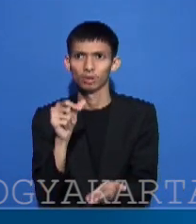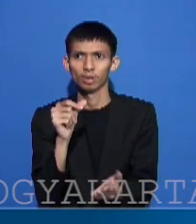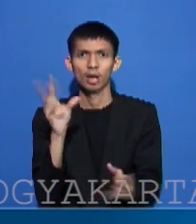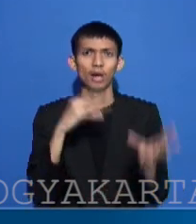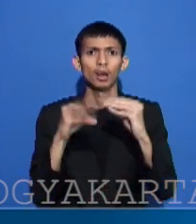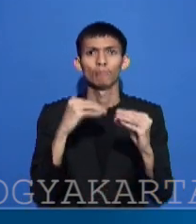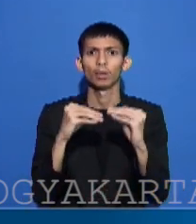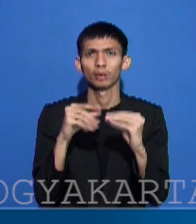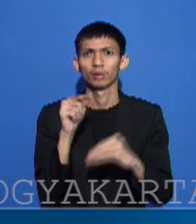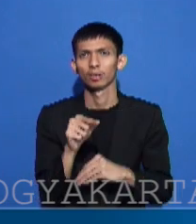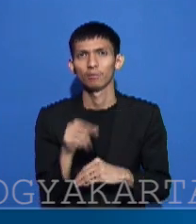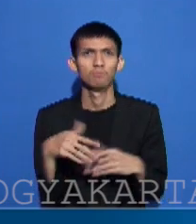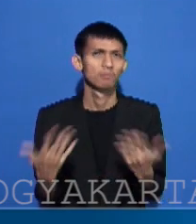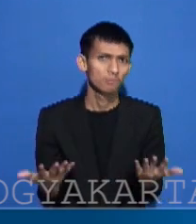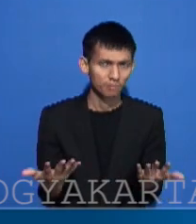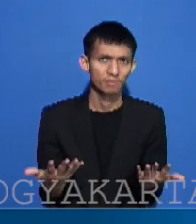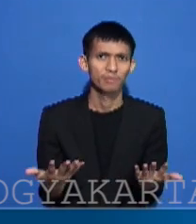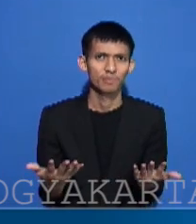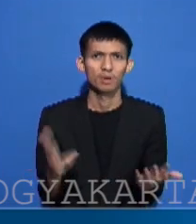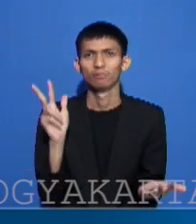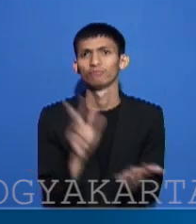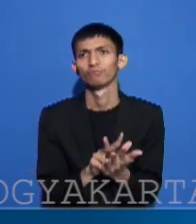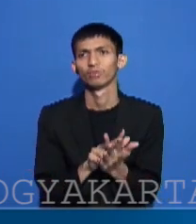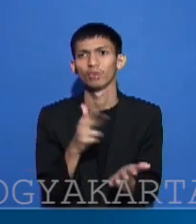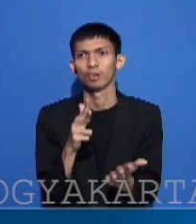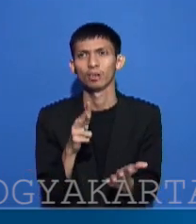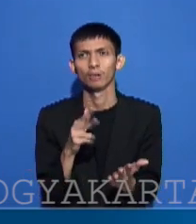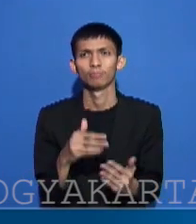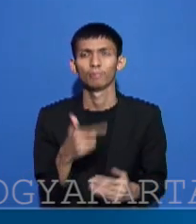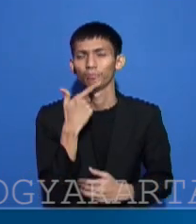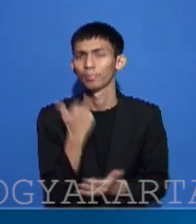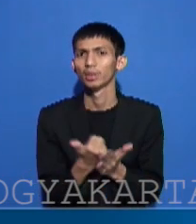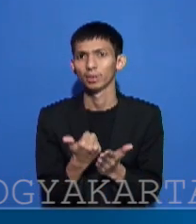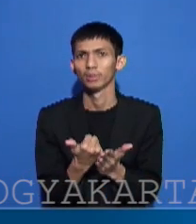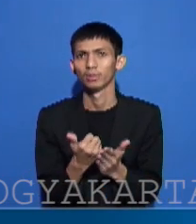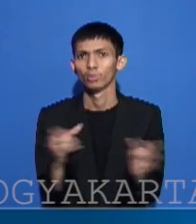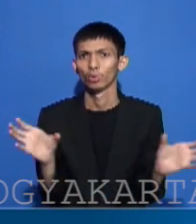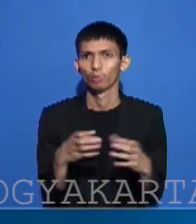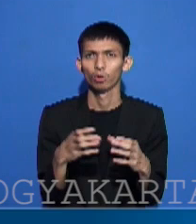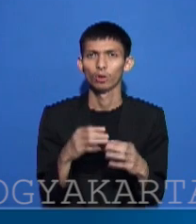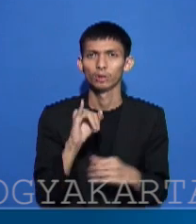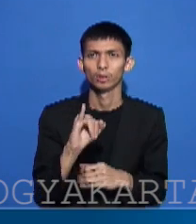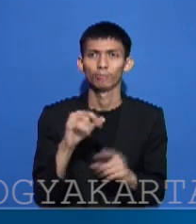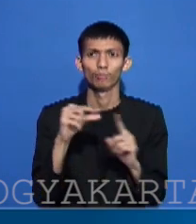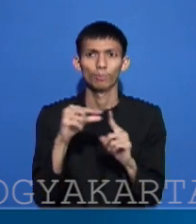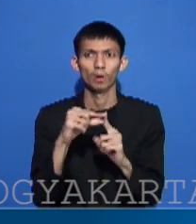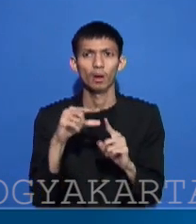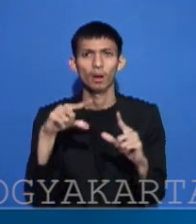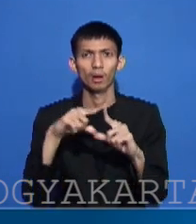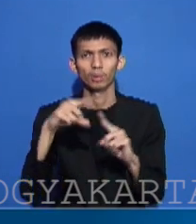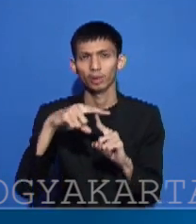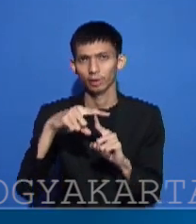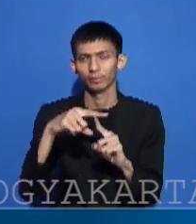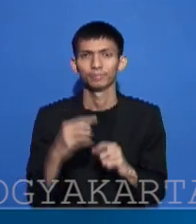PPIPPAT juga dibahas mengenai beberapa keputusan penting mengenai peraturan perkumpulan IPPAT. Seperti halnya,